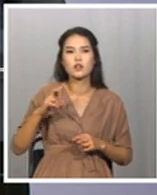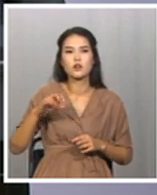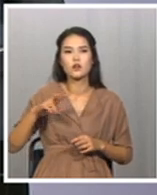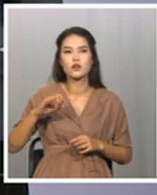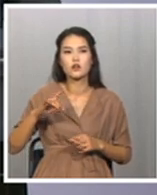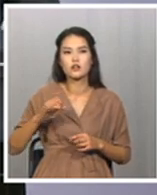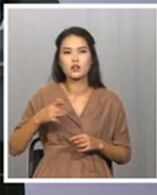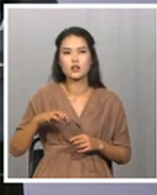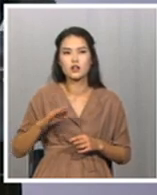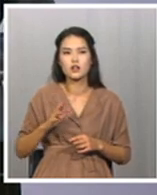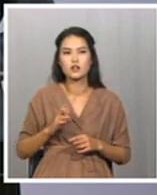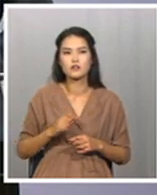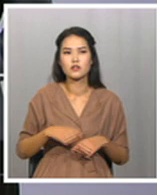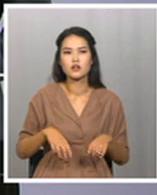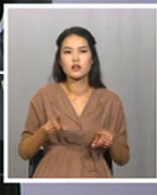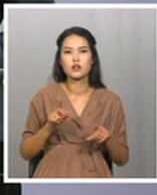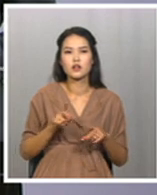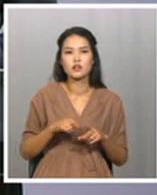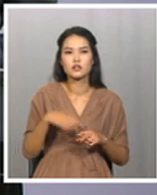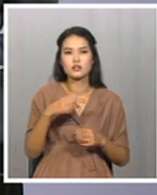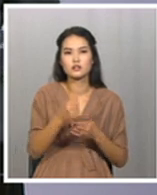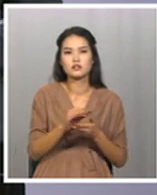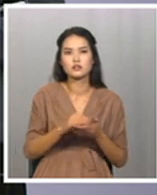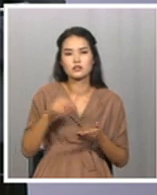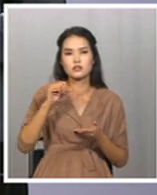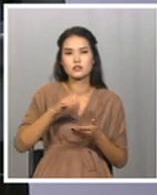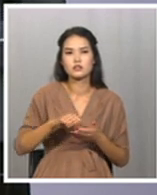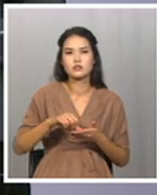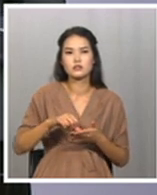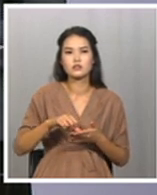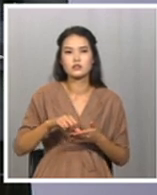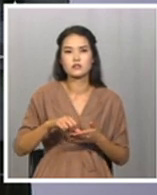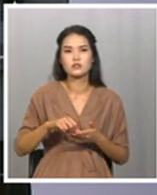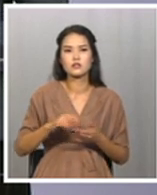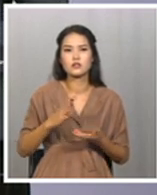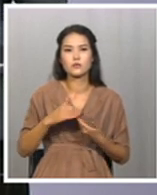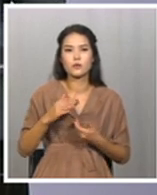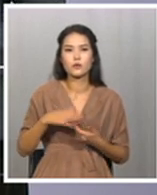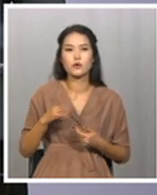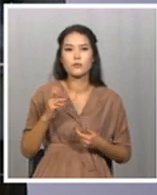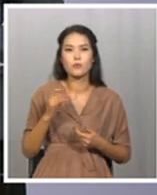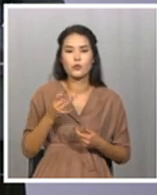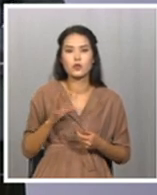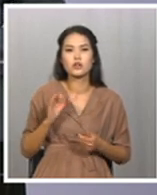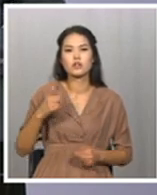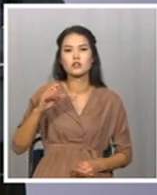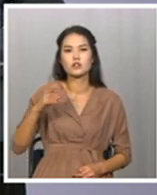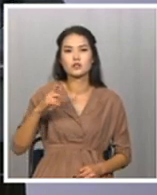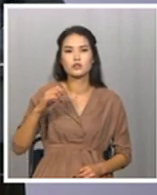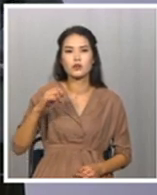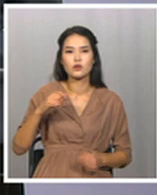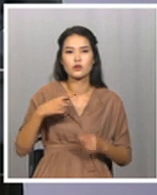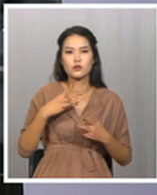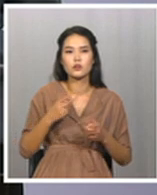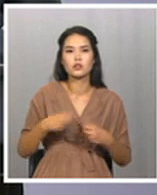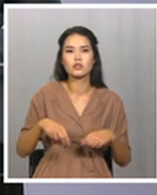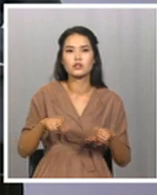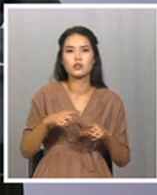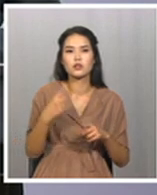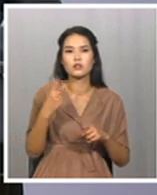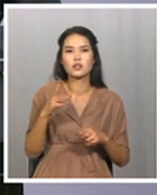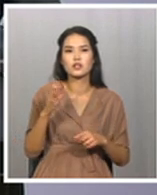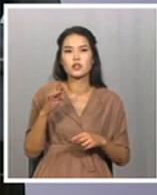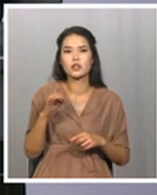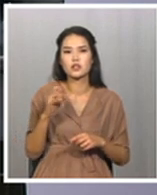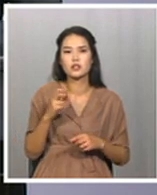А гранатовый браслет, которую он отправил, вызывает бурю негодования. И только старый генерал